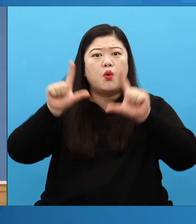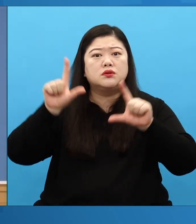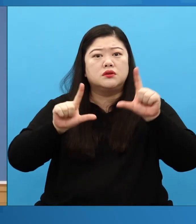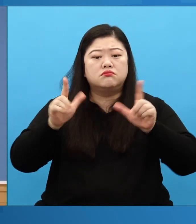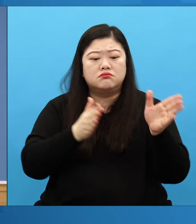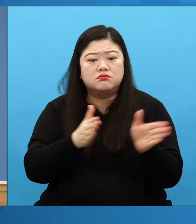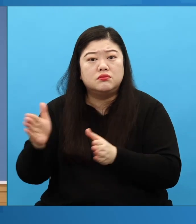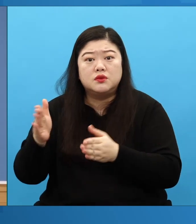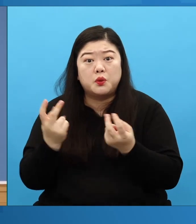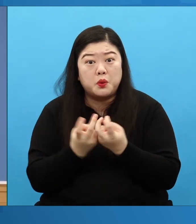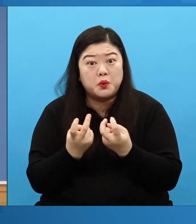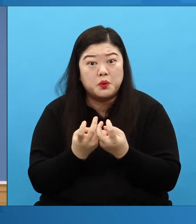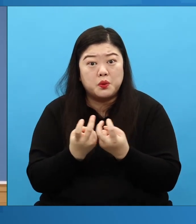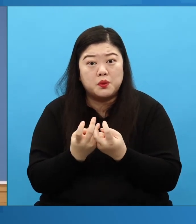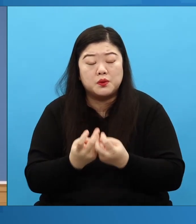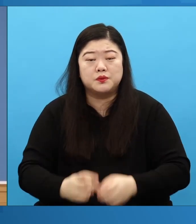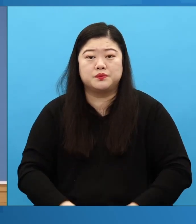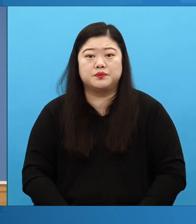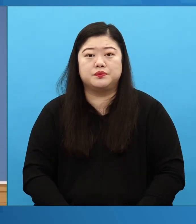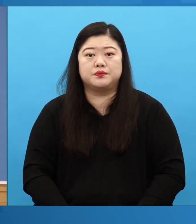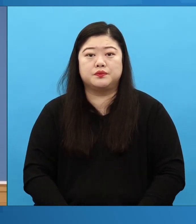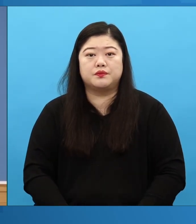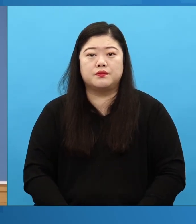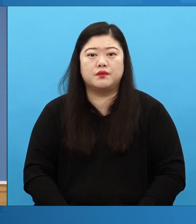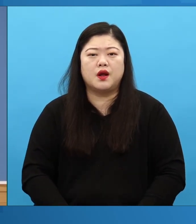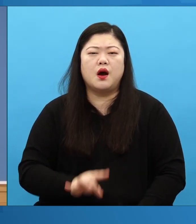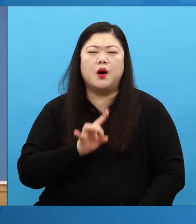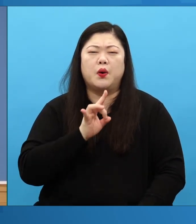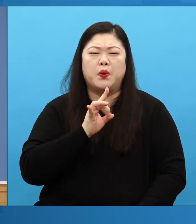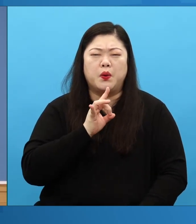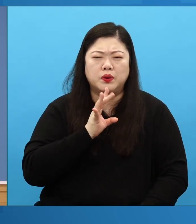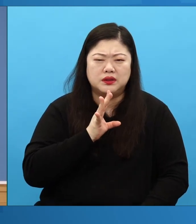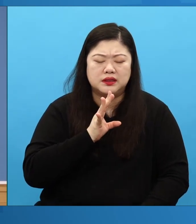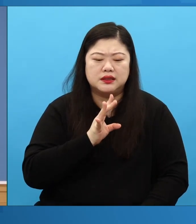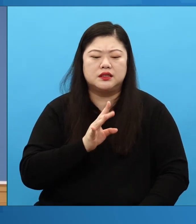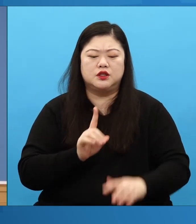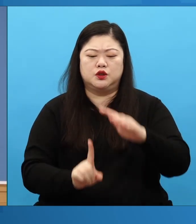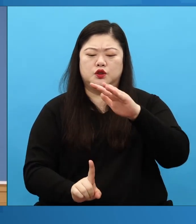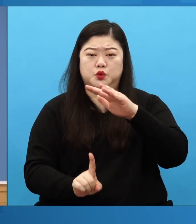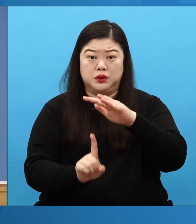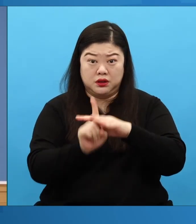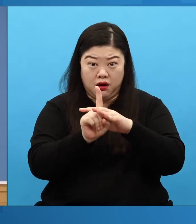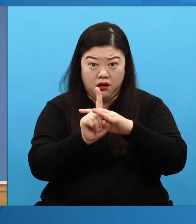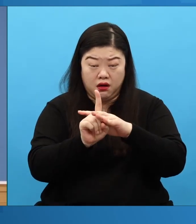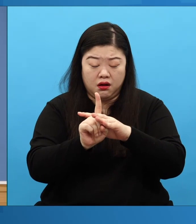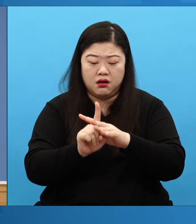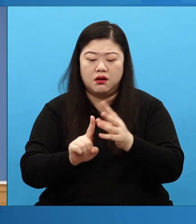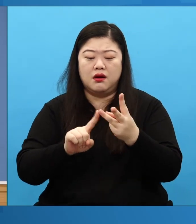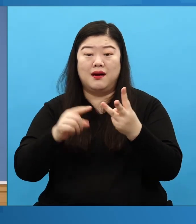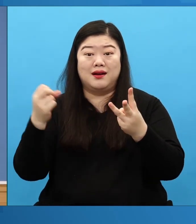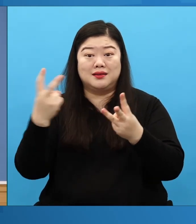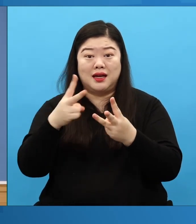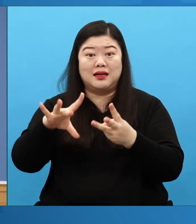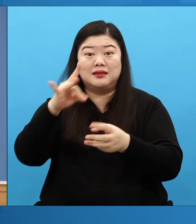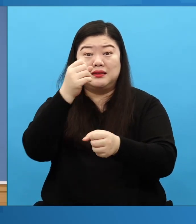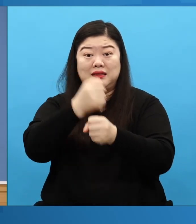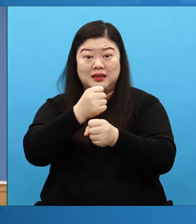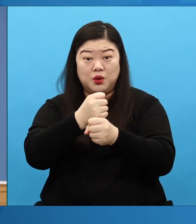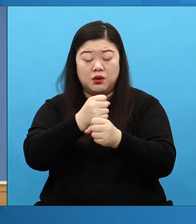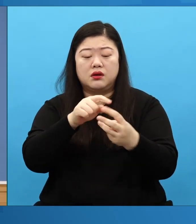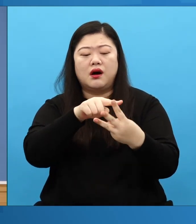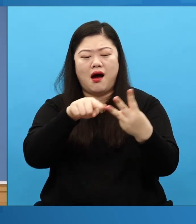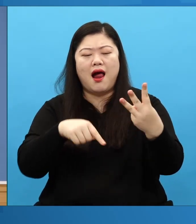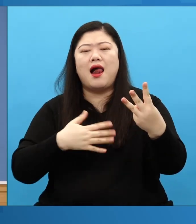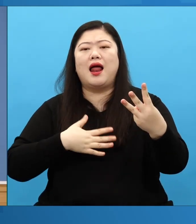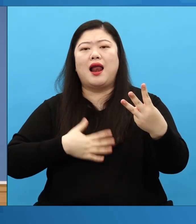오직 유일성 재창조가 아니고 그걸 넘어서서 오직 유일성 재창조의 시스템이 만들어요. Our